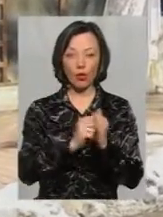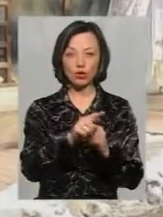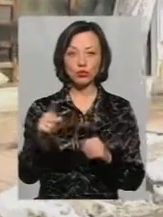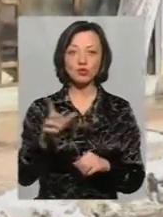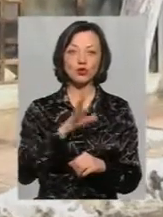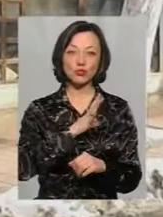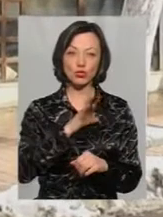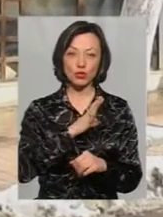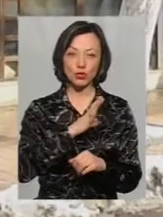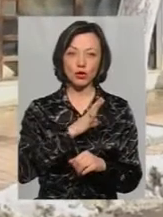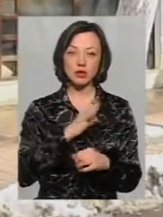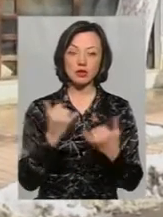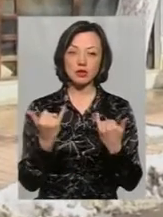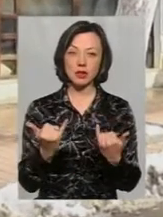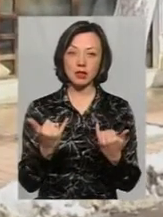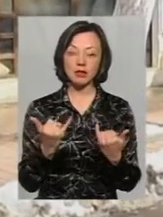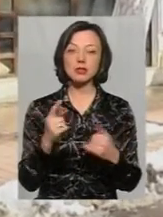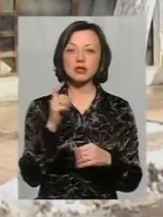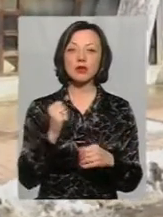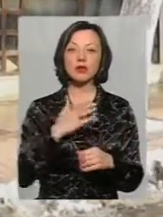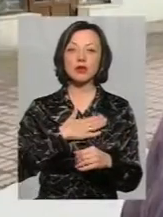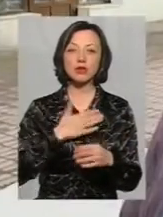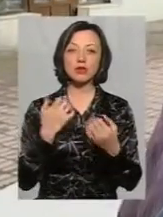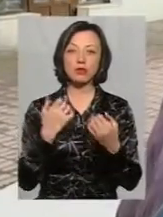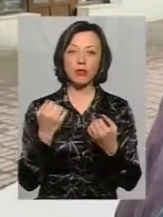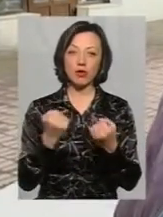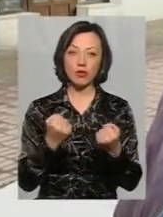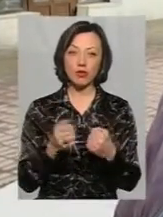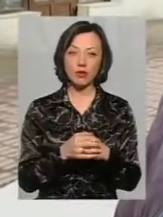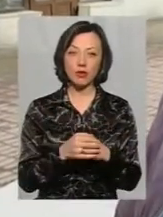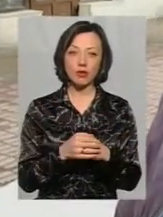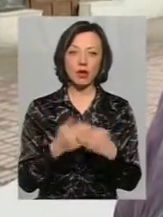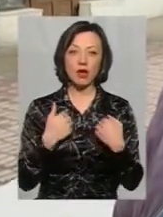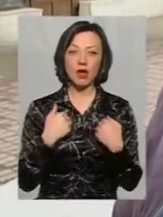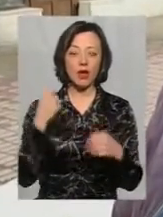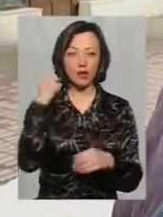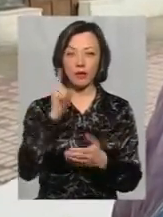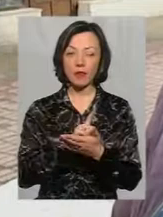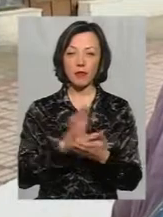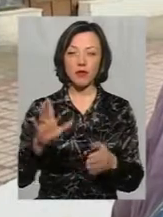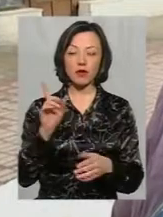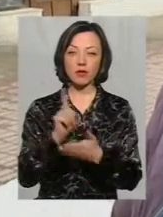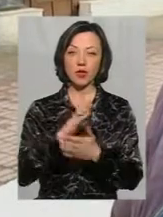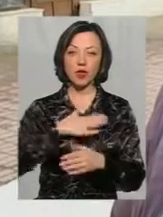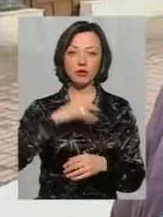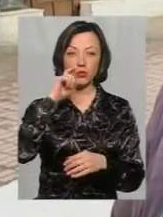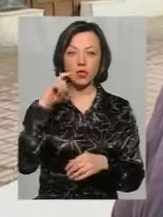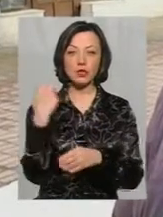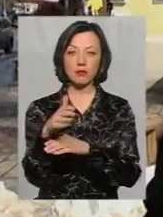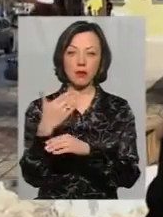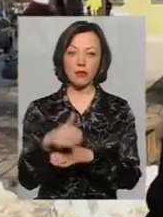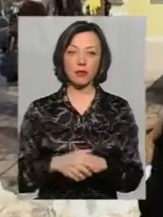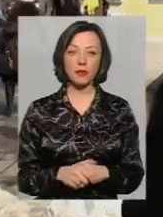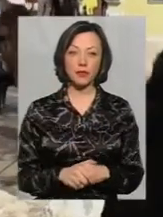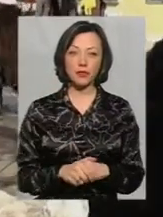що було, про те, з нас боролися, нашу свободу. Я думаю, не маю висіти, а повинен висіти наш український прапор.